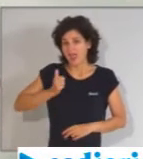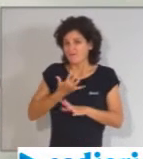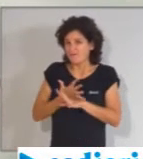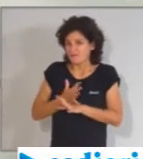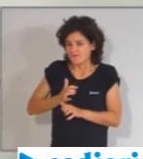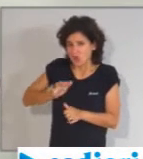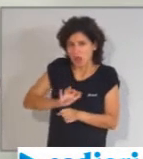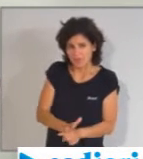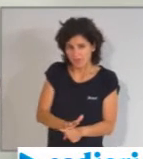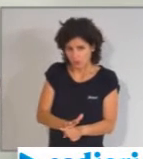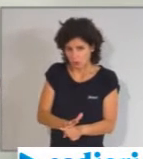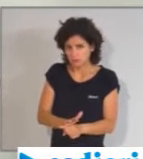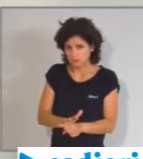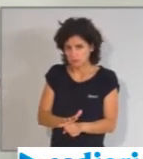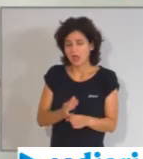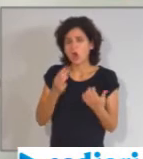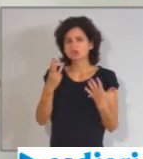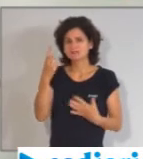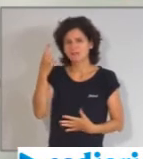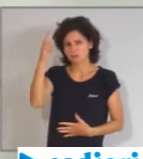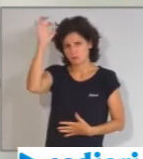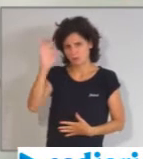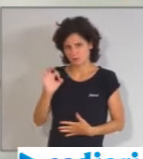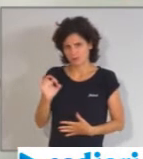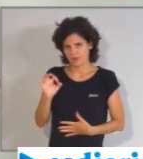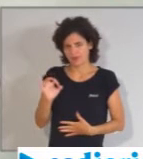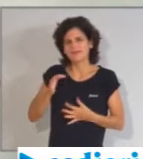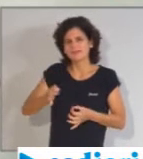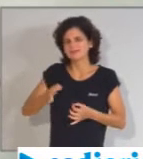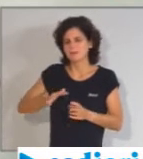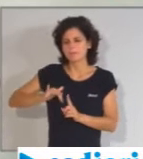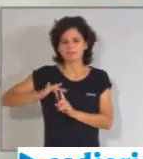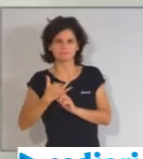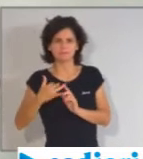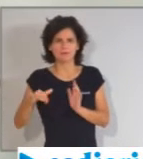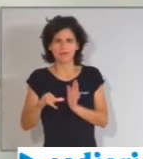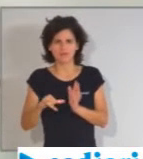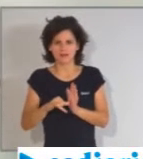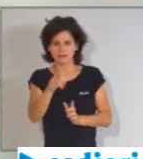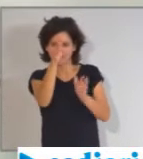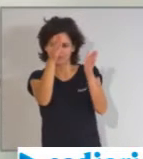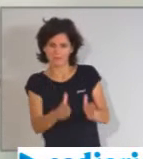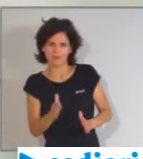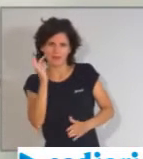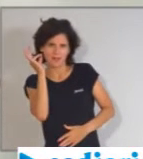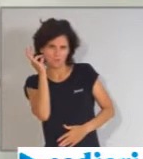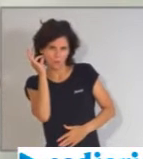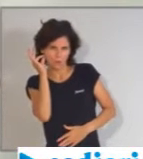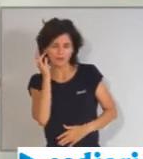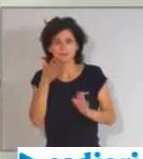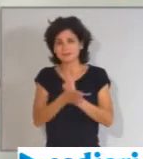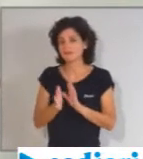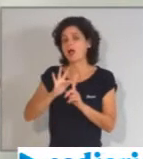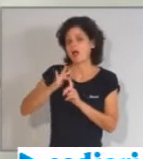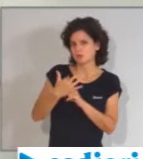al 81,2%, el que ens aporta una visió de que la gran majoria de les violències es donen en l'entorn familiar,